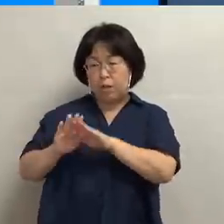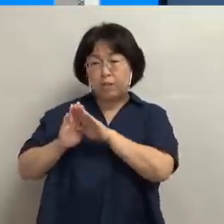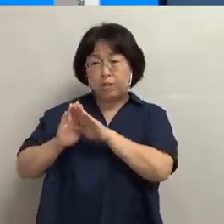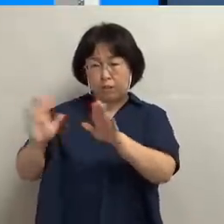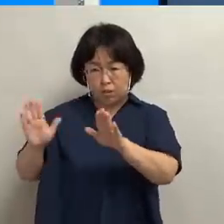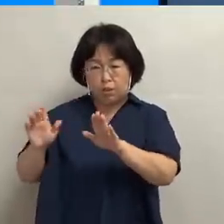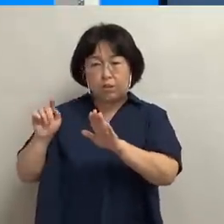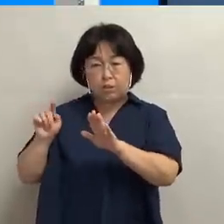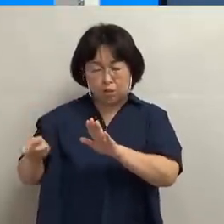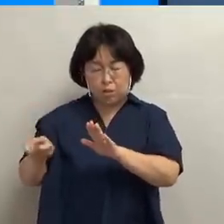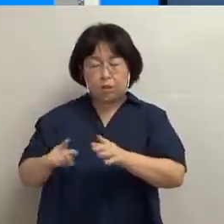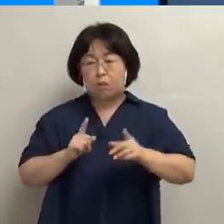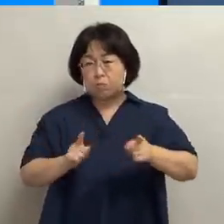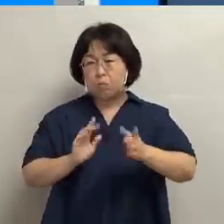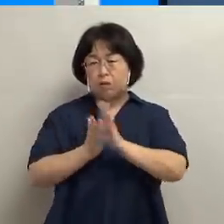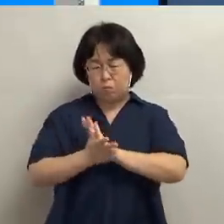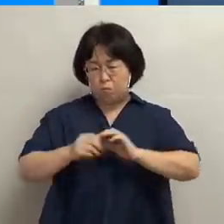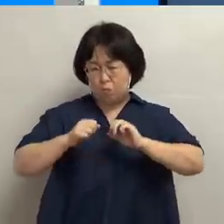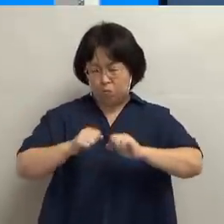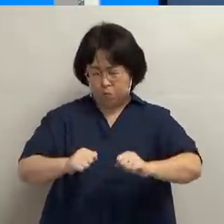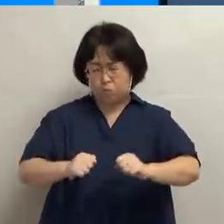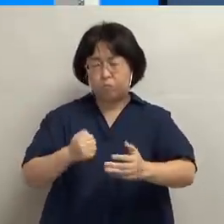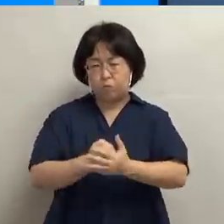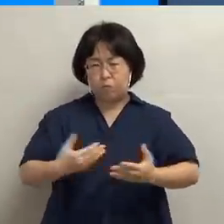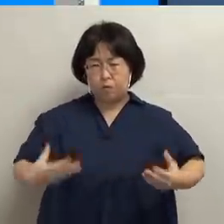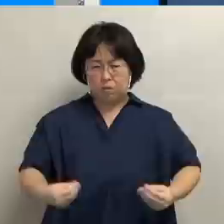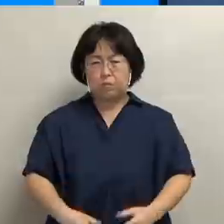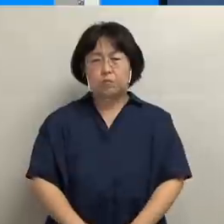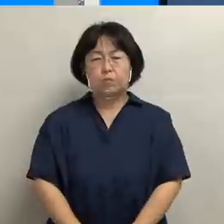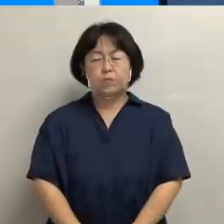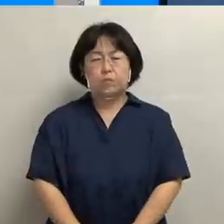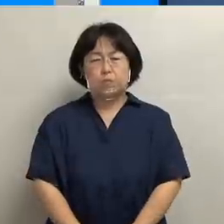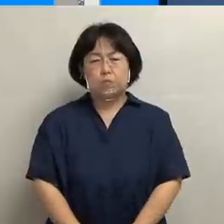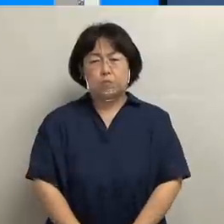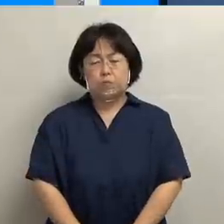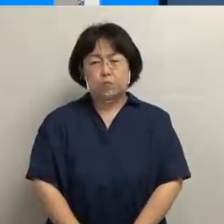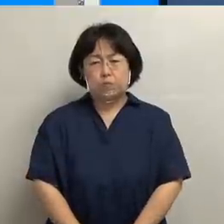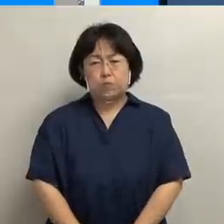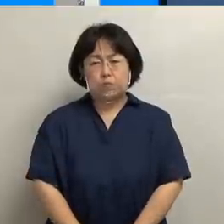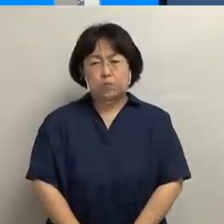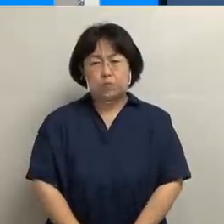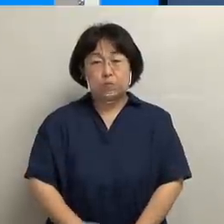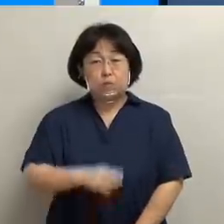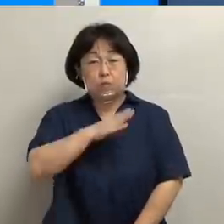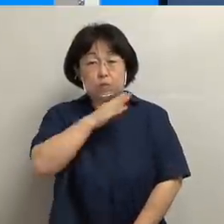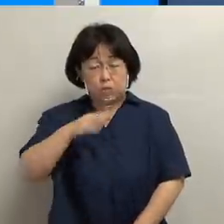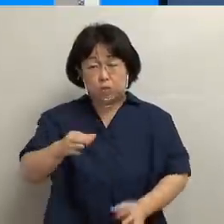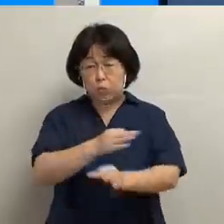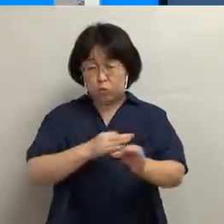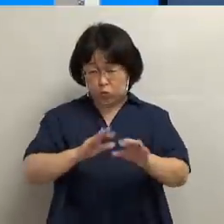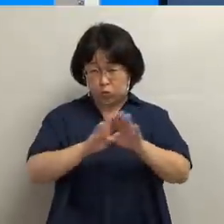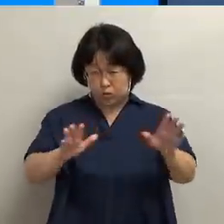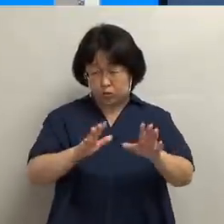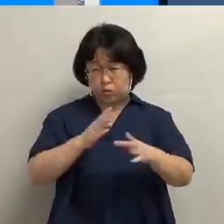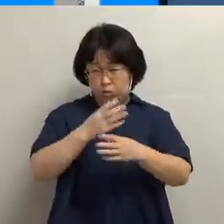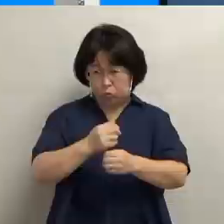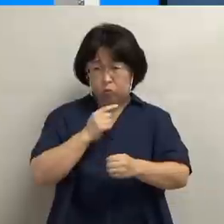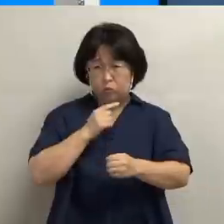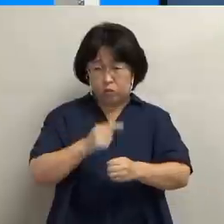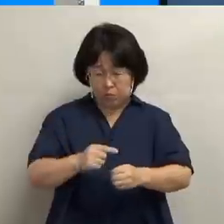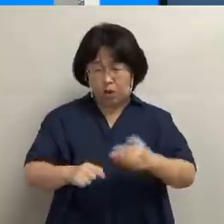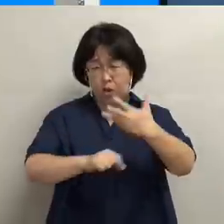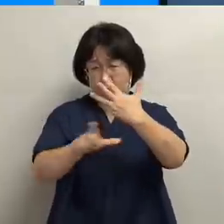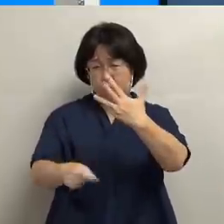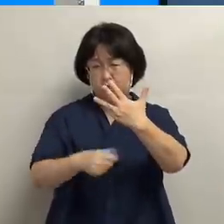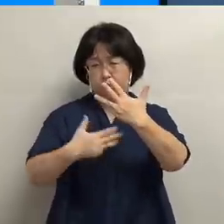本県のへの適用が決定となったということです実際の運用開始は昨日申し上げた通り8日の日曜日